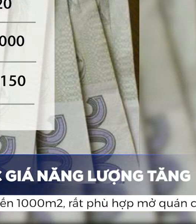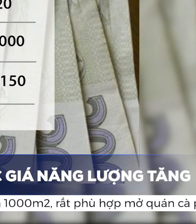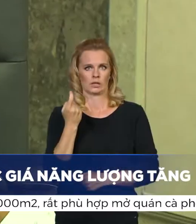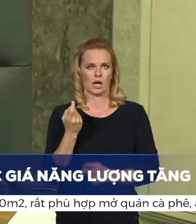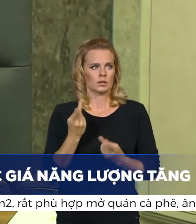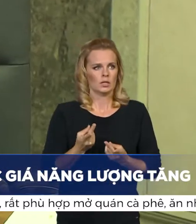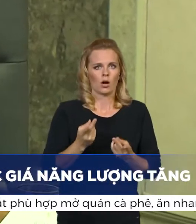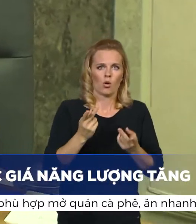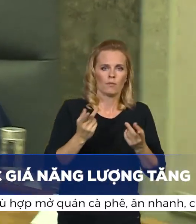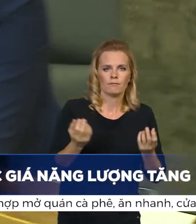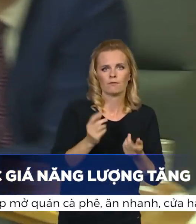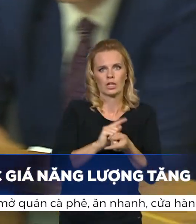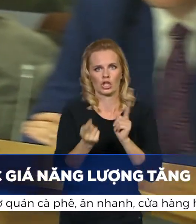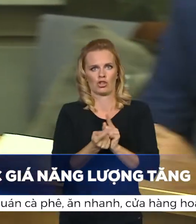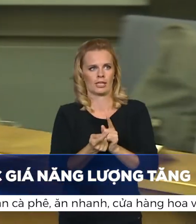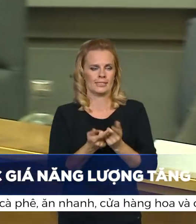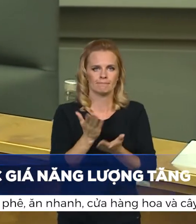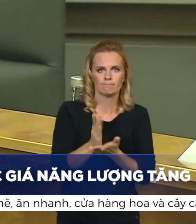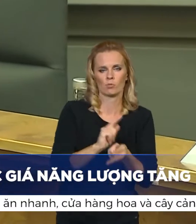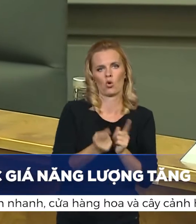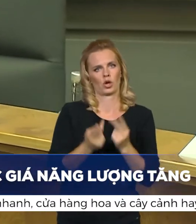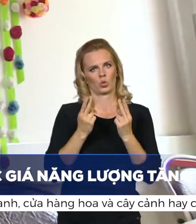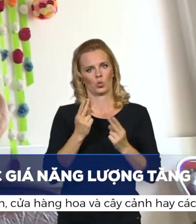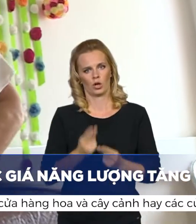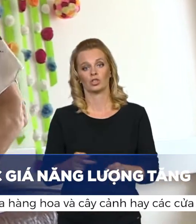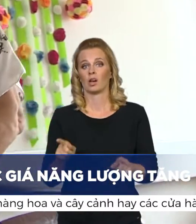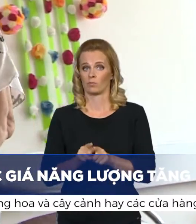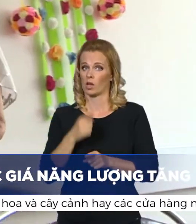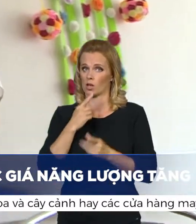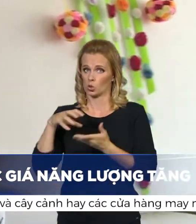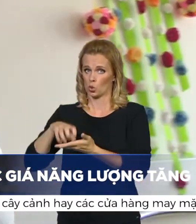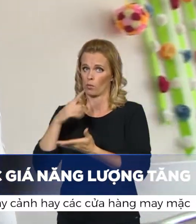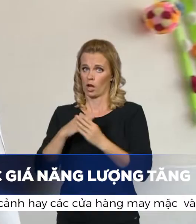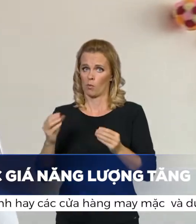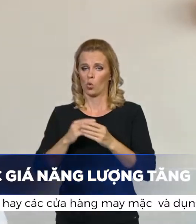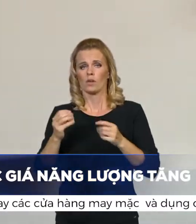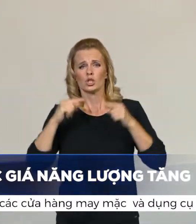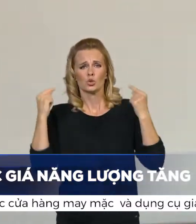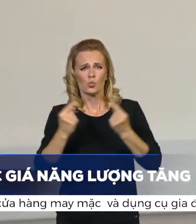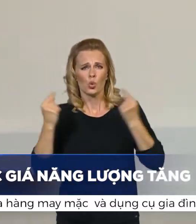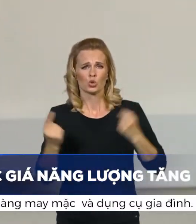xét những đề xuất này có trở thành ưu tiên ngân sách hay không trong cuộc họp vào tháng 9 tới đây.